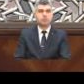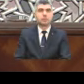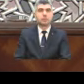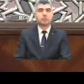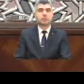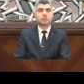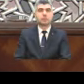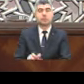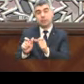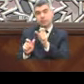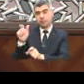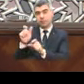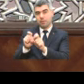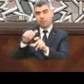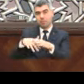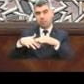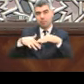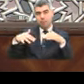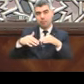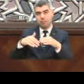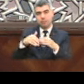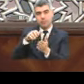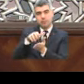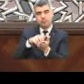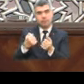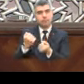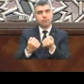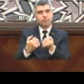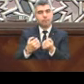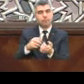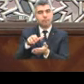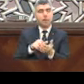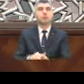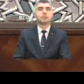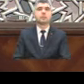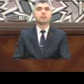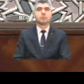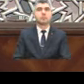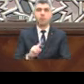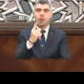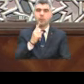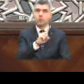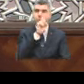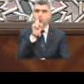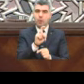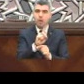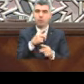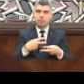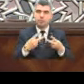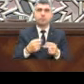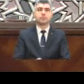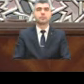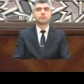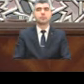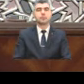النواب المحترمين من فريق الأصالة والمعاصرة. فليتفضل أحد السادة النواب بإلقاء السؤال.